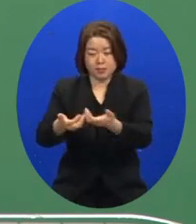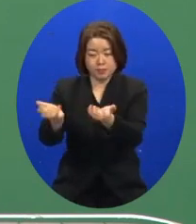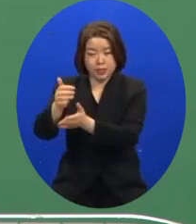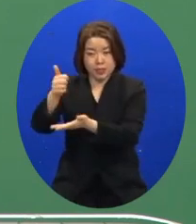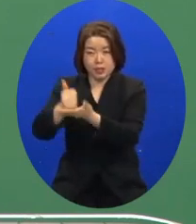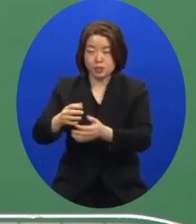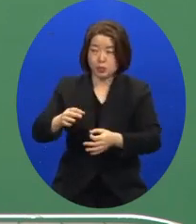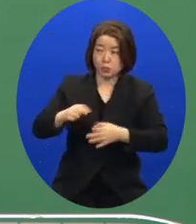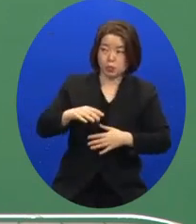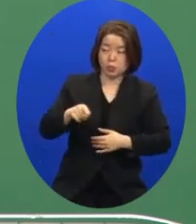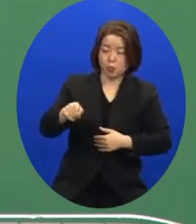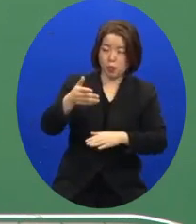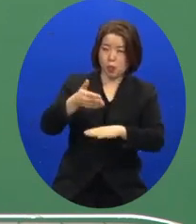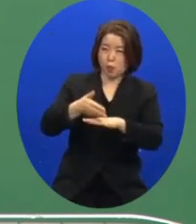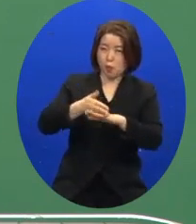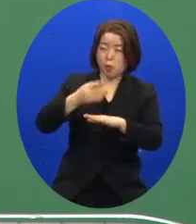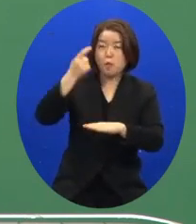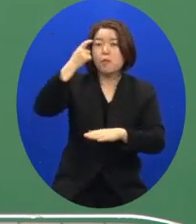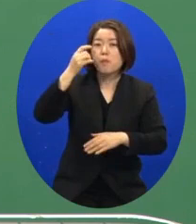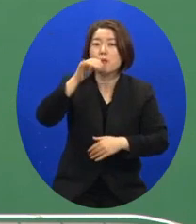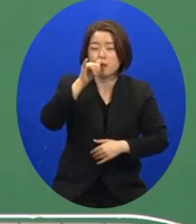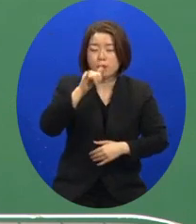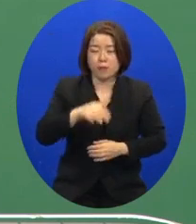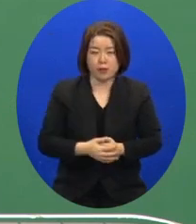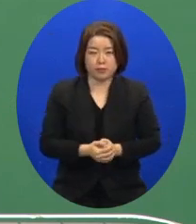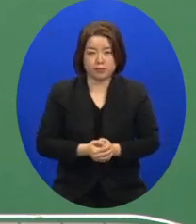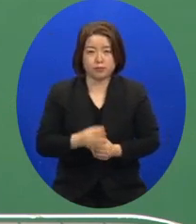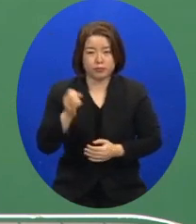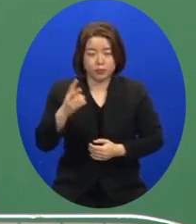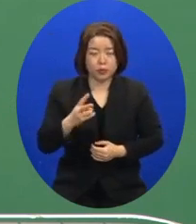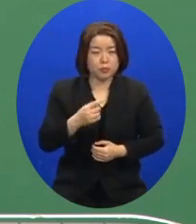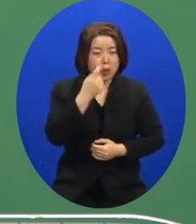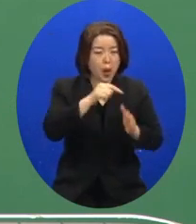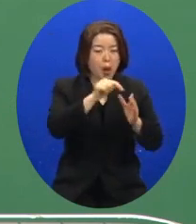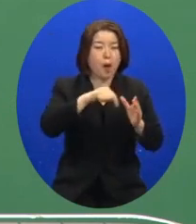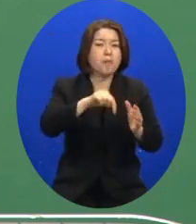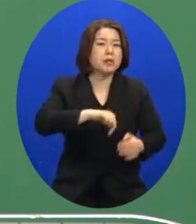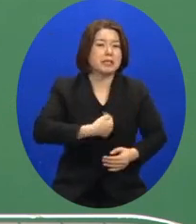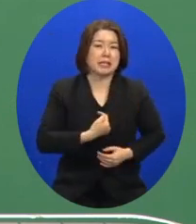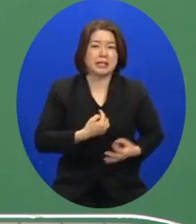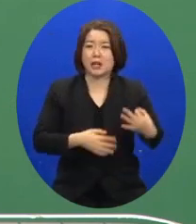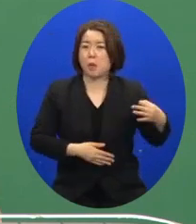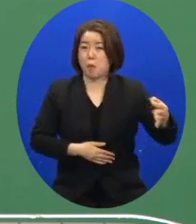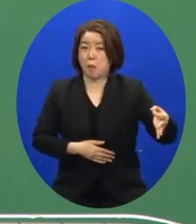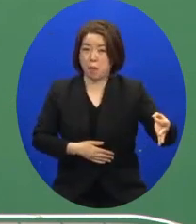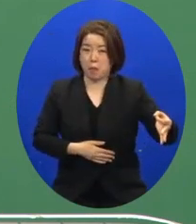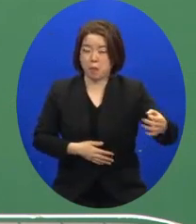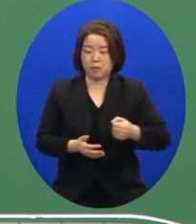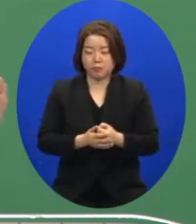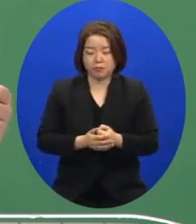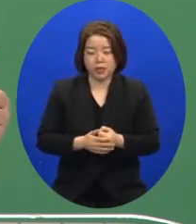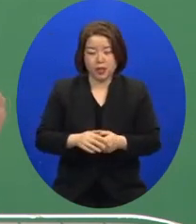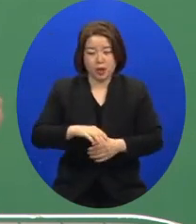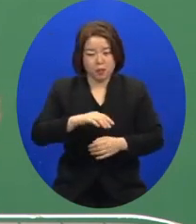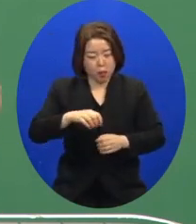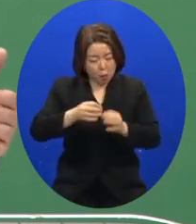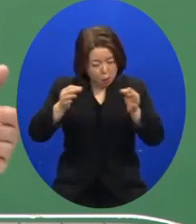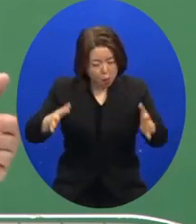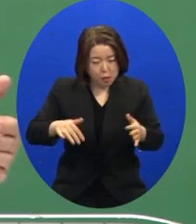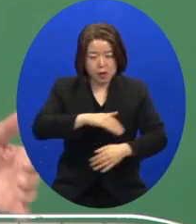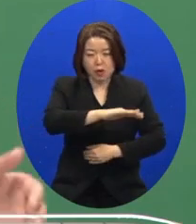깜짝 놀라며 고마워했습니다. 그러면서 커피는 자신이 사겠다고 하여 모처럼 우리 팀